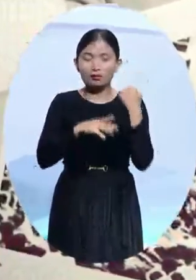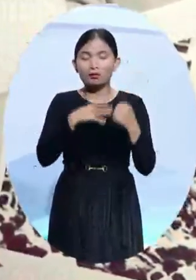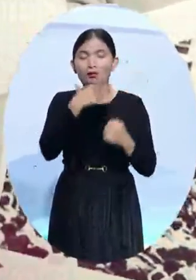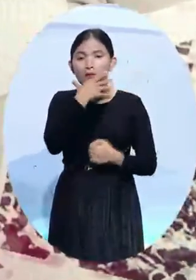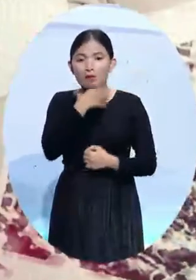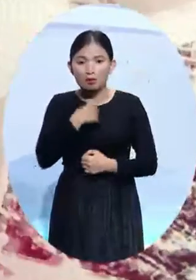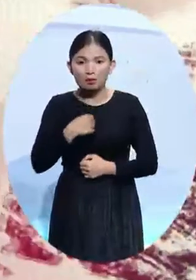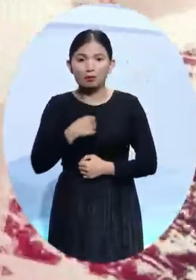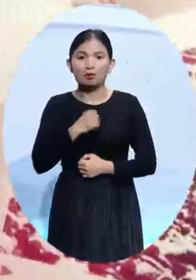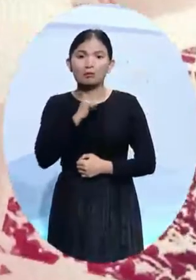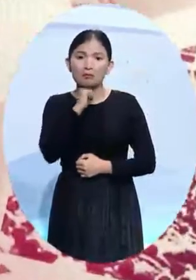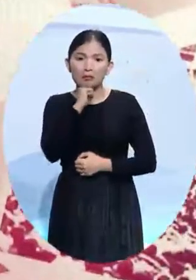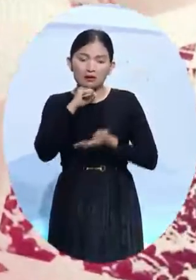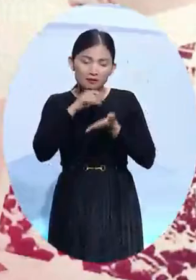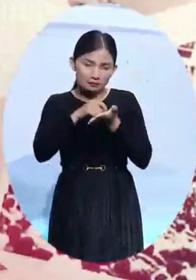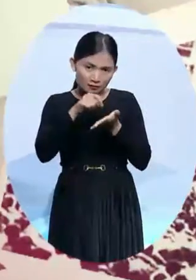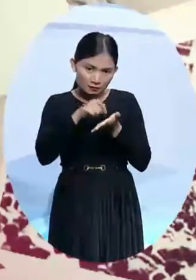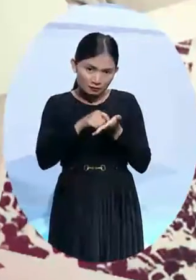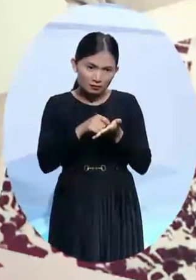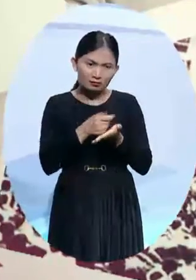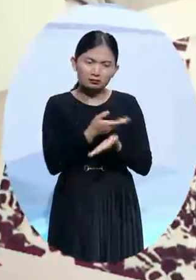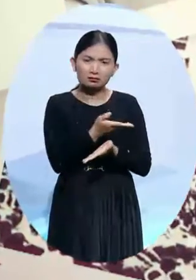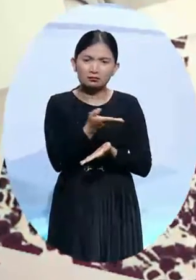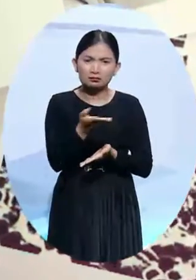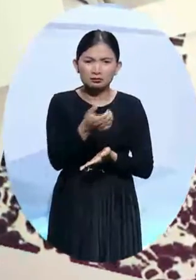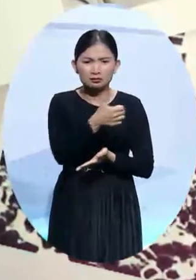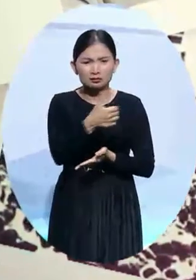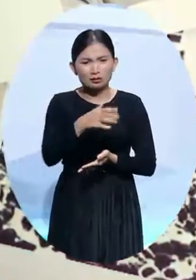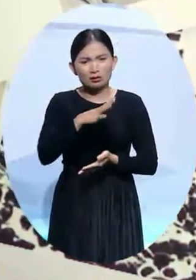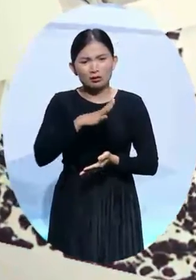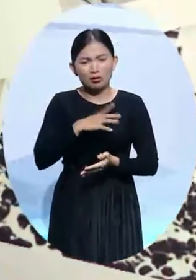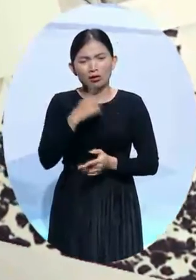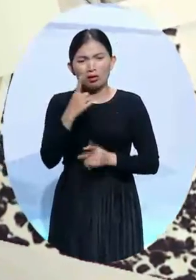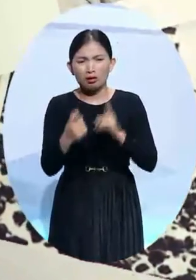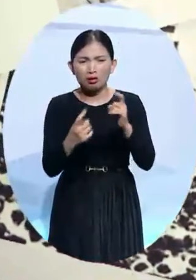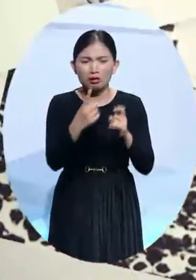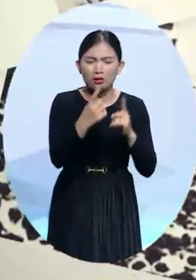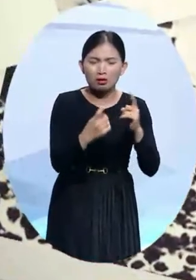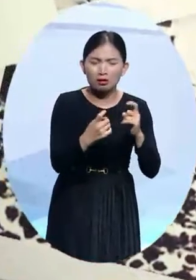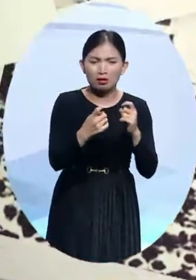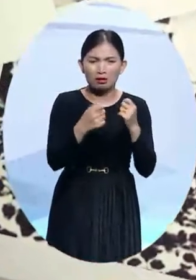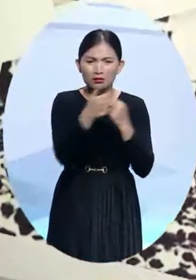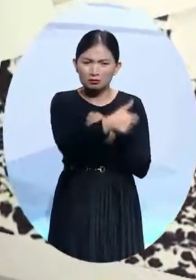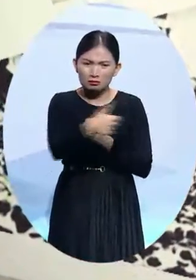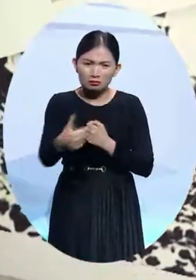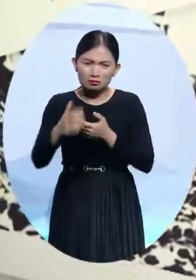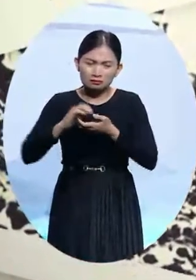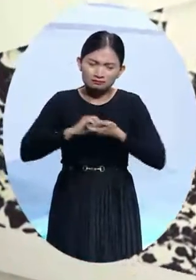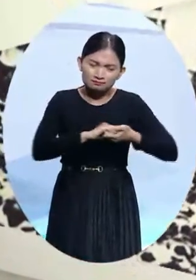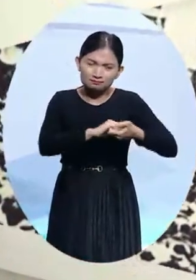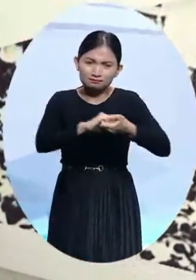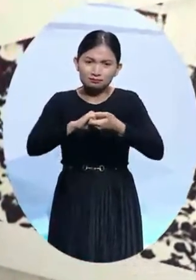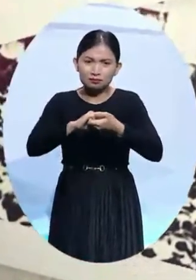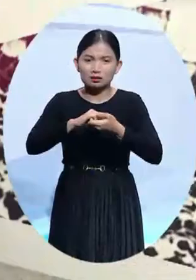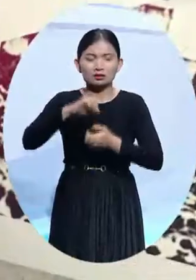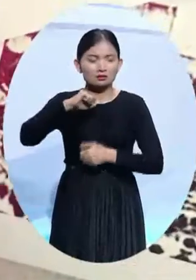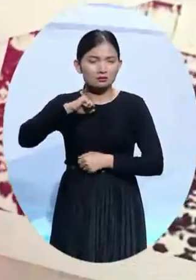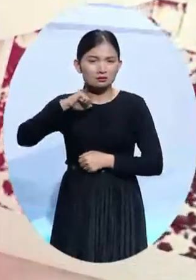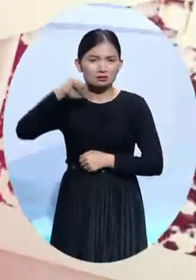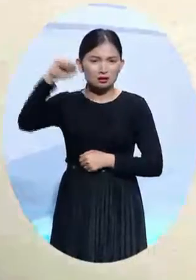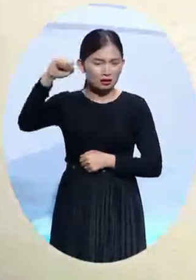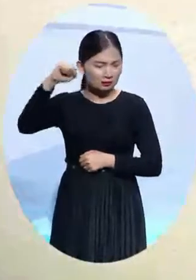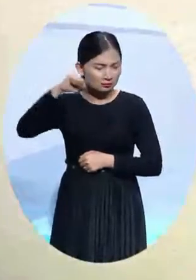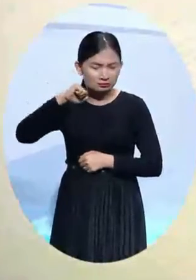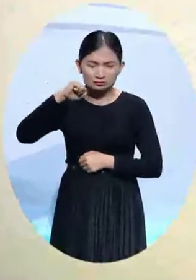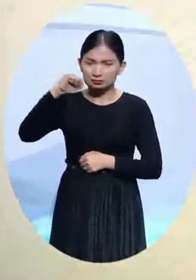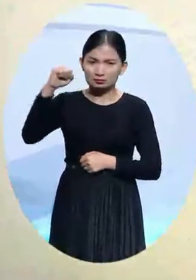đã có những người con hy sinh như thế, anh hùng như thế, đã có một khối toàn dân đoàn kết như thế, thắng lợi cuối cùng nhất định